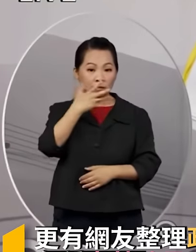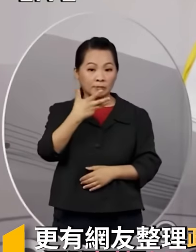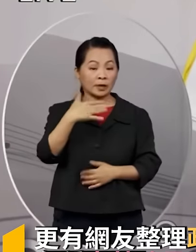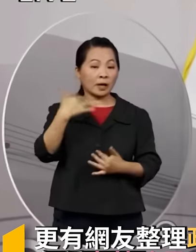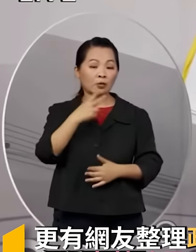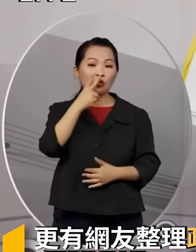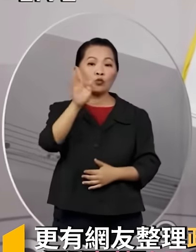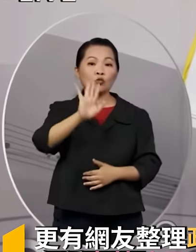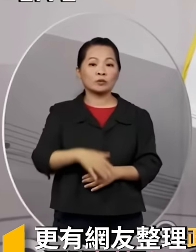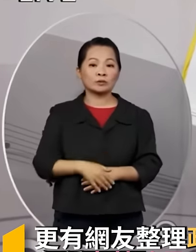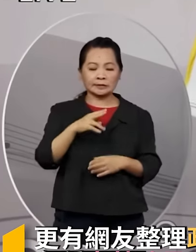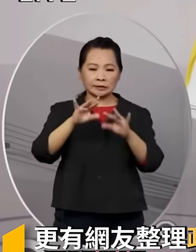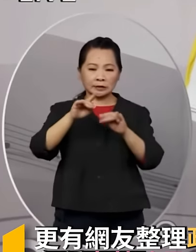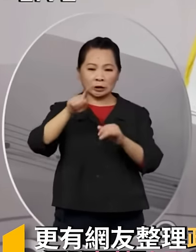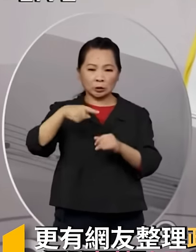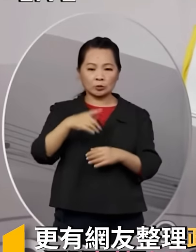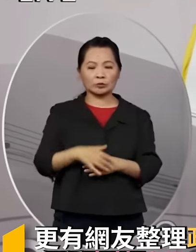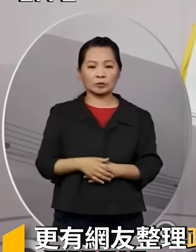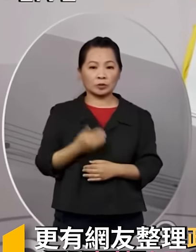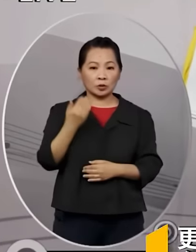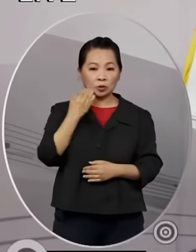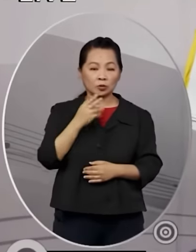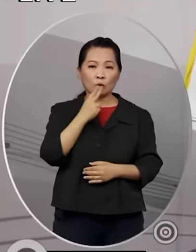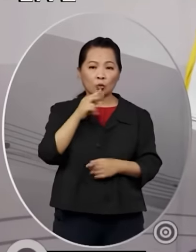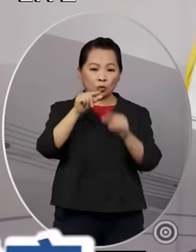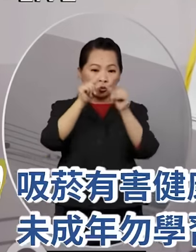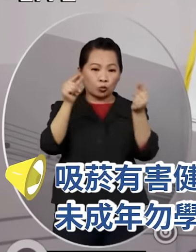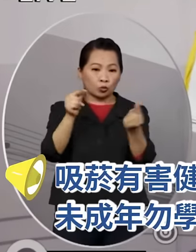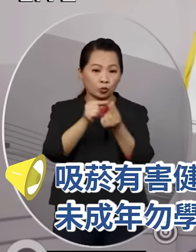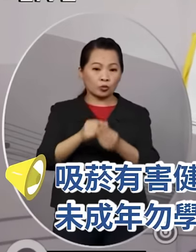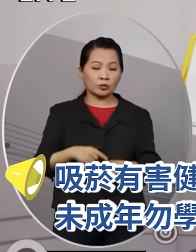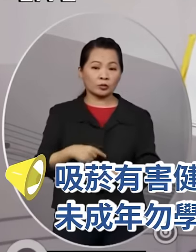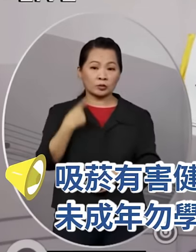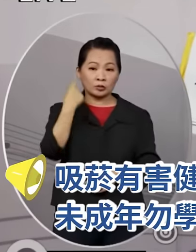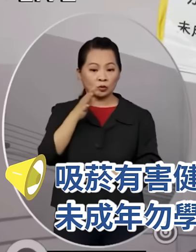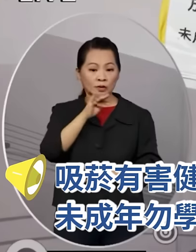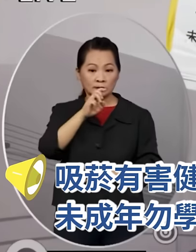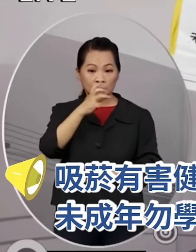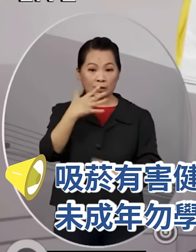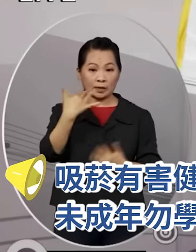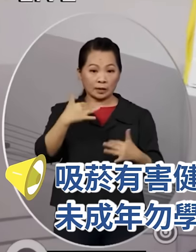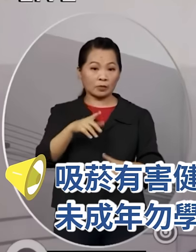學這個就是電子煙要吐煙圈的話呢嘴巴NWO